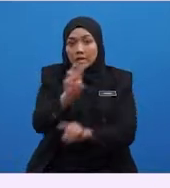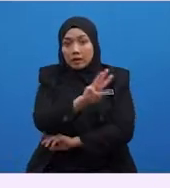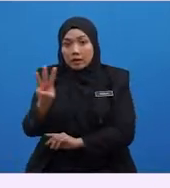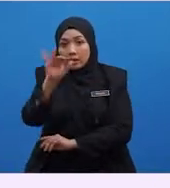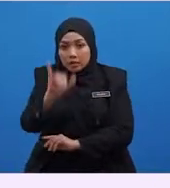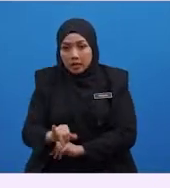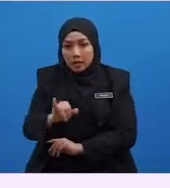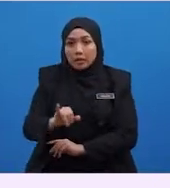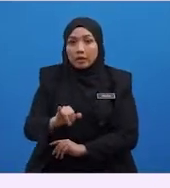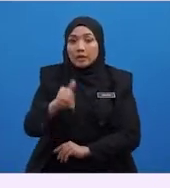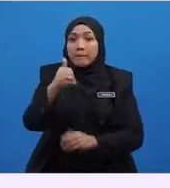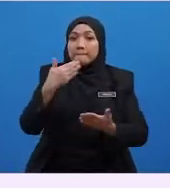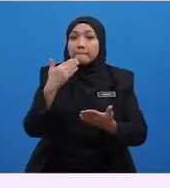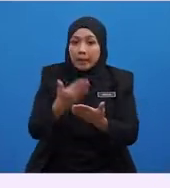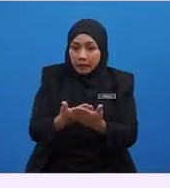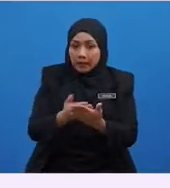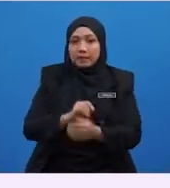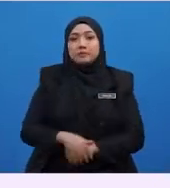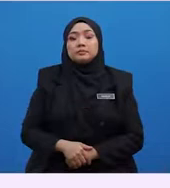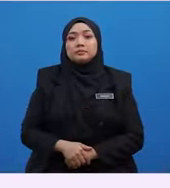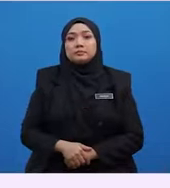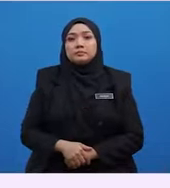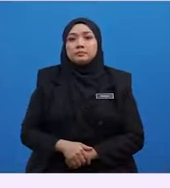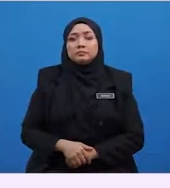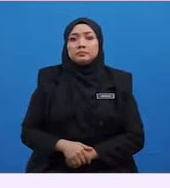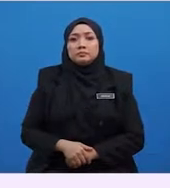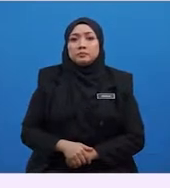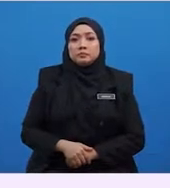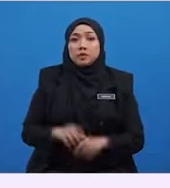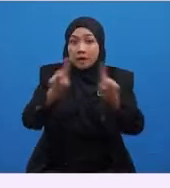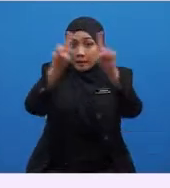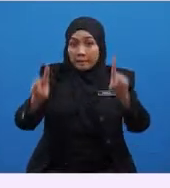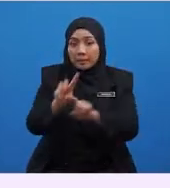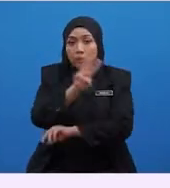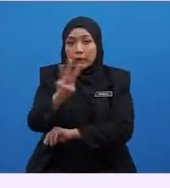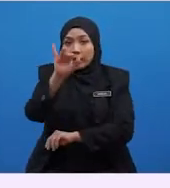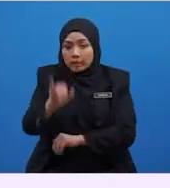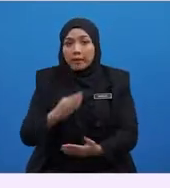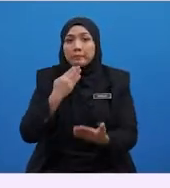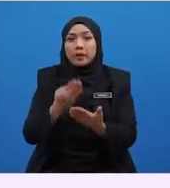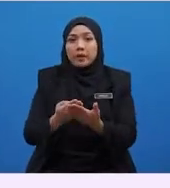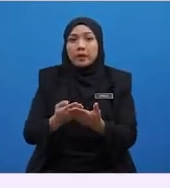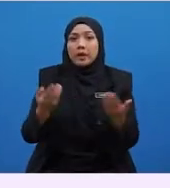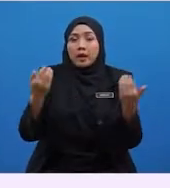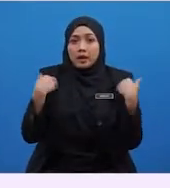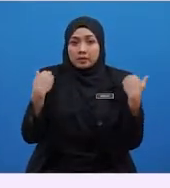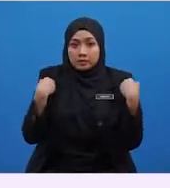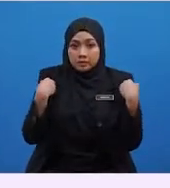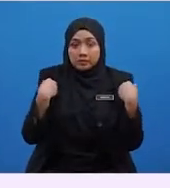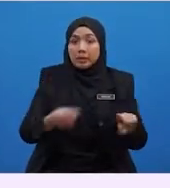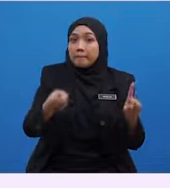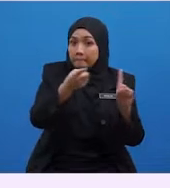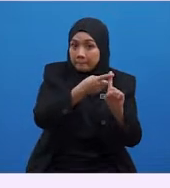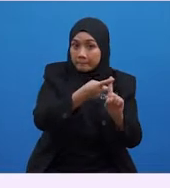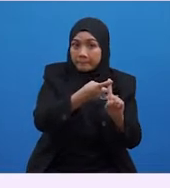dinamik. Sesebuah laman web dianggap dinamik apabila mengandungi ciri-ciri berikut.